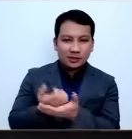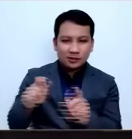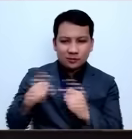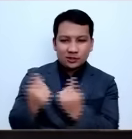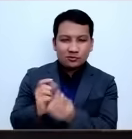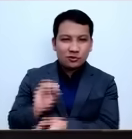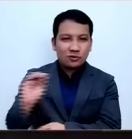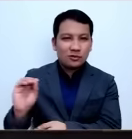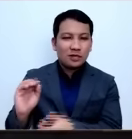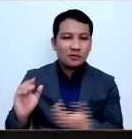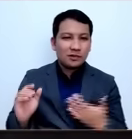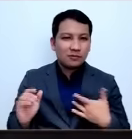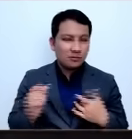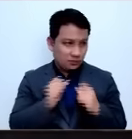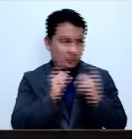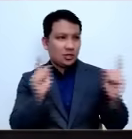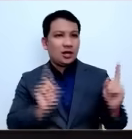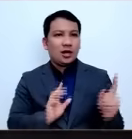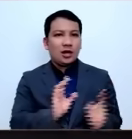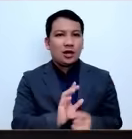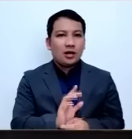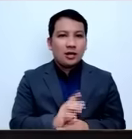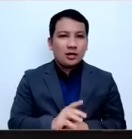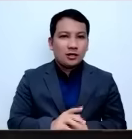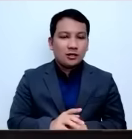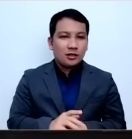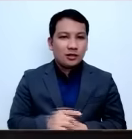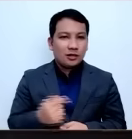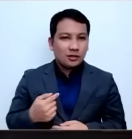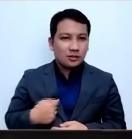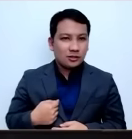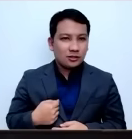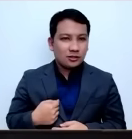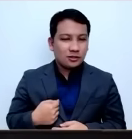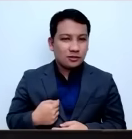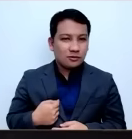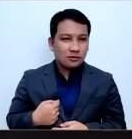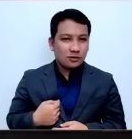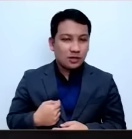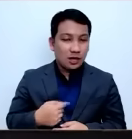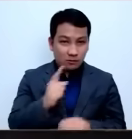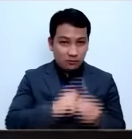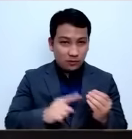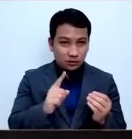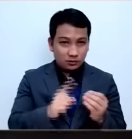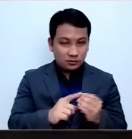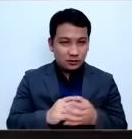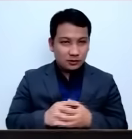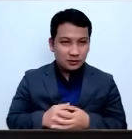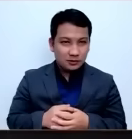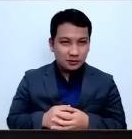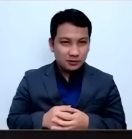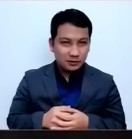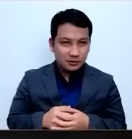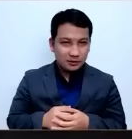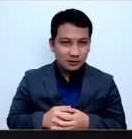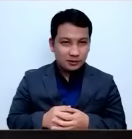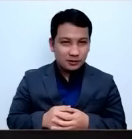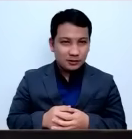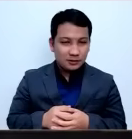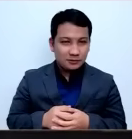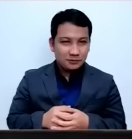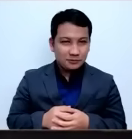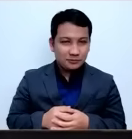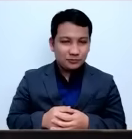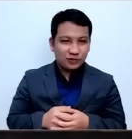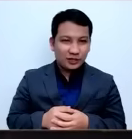I'm a little surprised that the characterization of the changes that we made which were not that many, by the